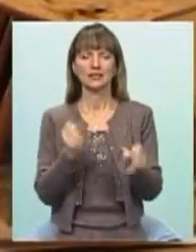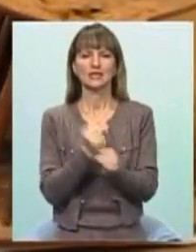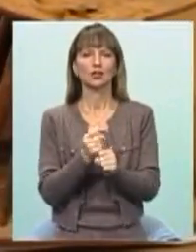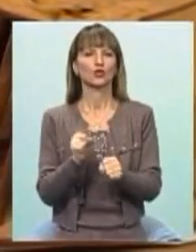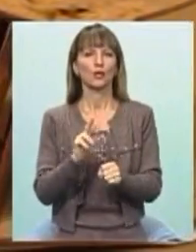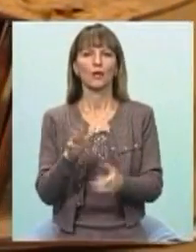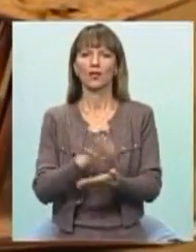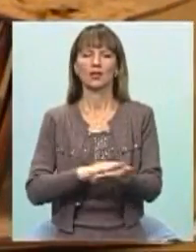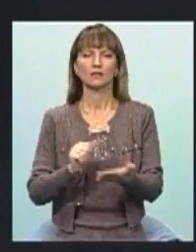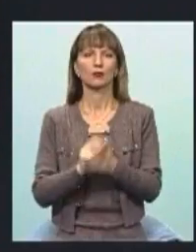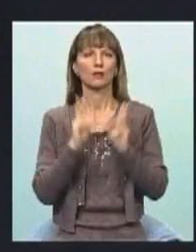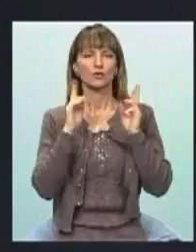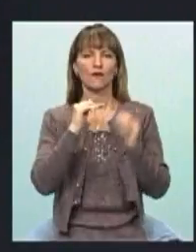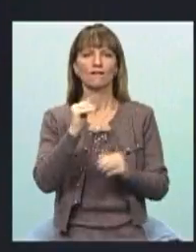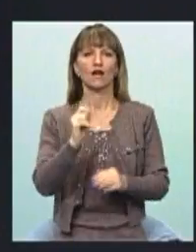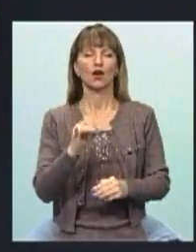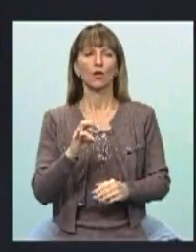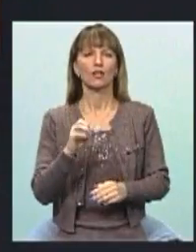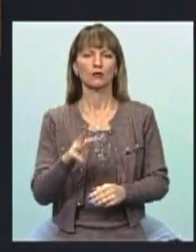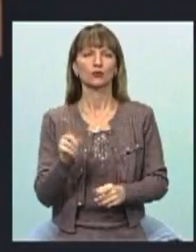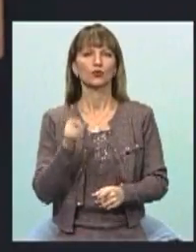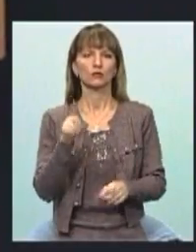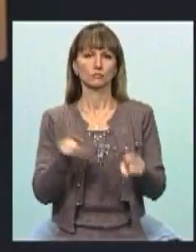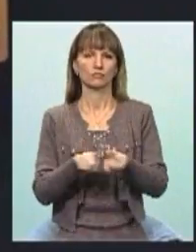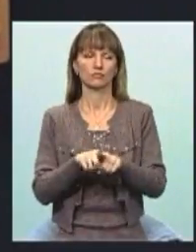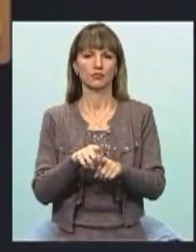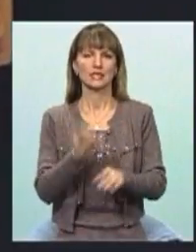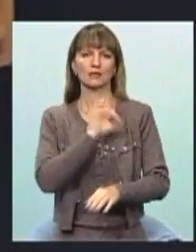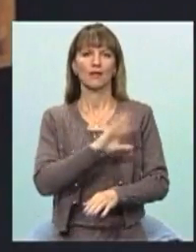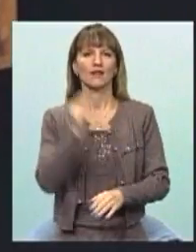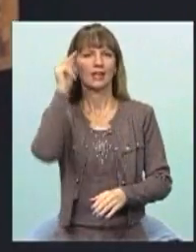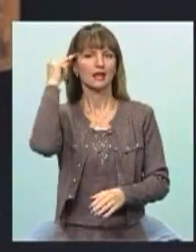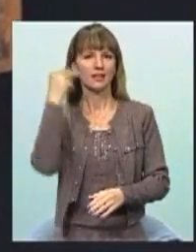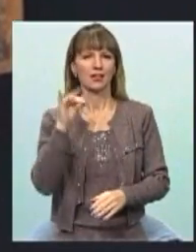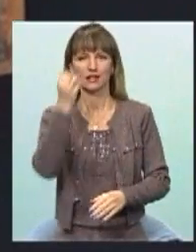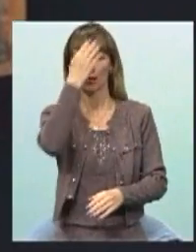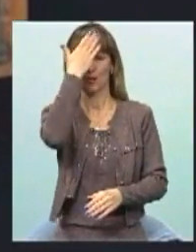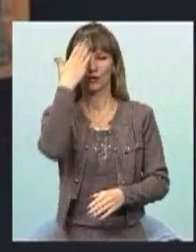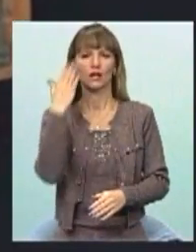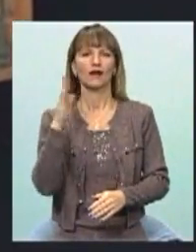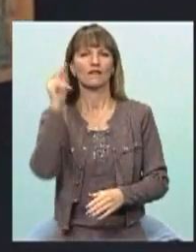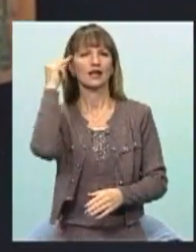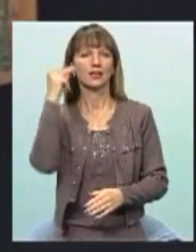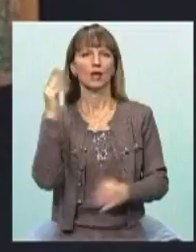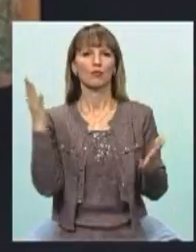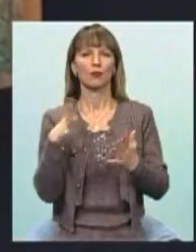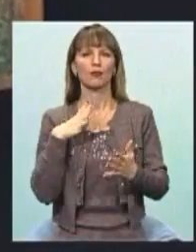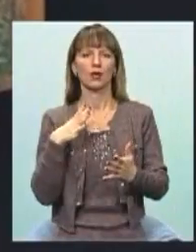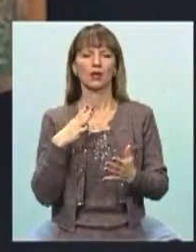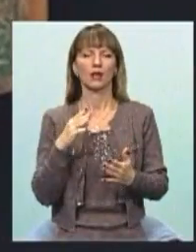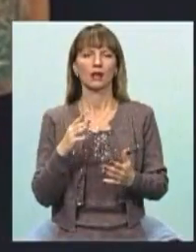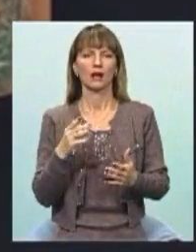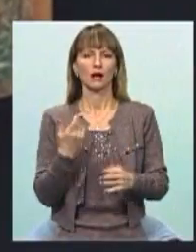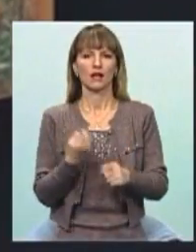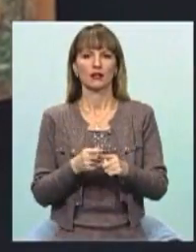не зіпсувати зачіску фараона. Щось подібне використовували в Китаї та Японії. До речі, у Китаї подушки були нелегенькі. Це були